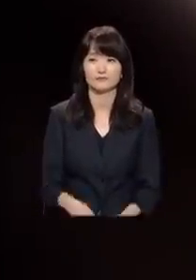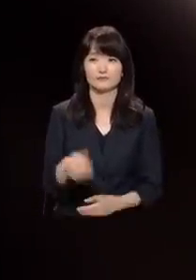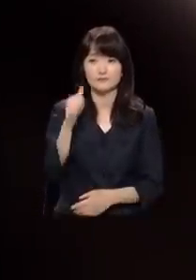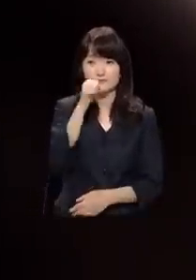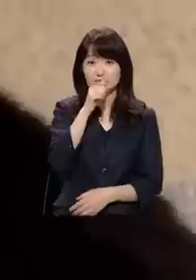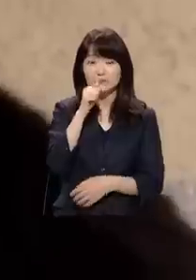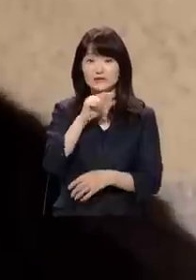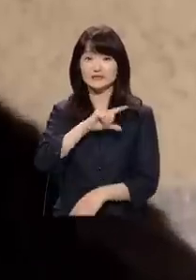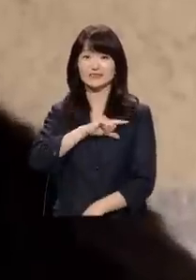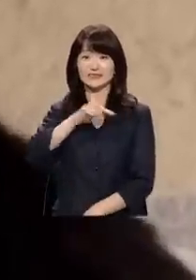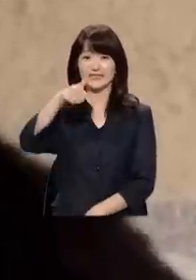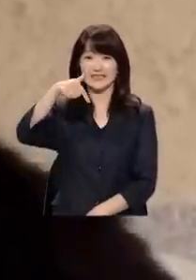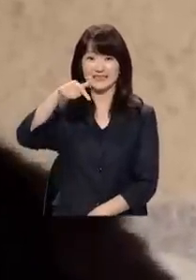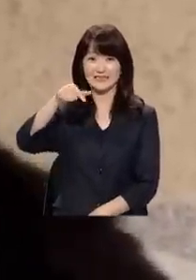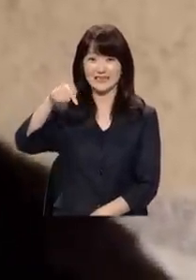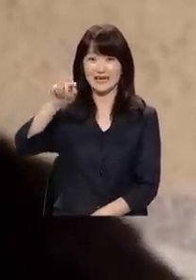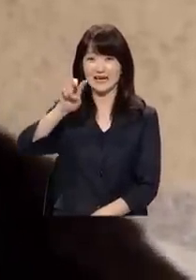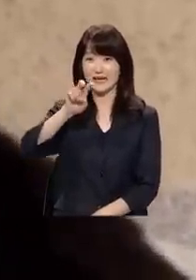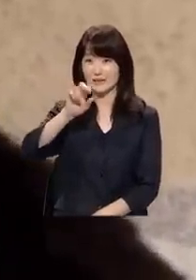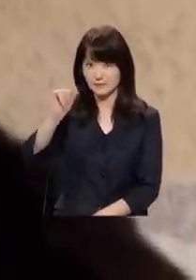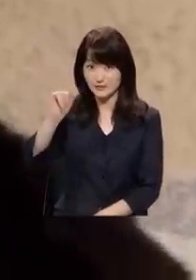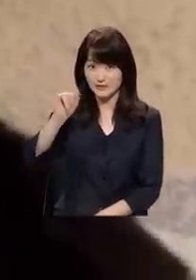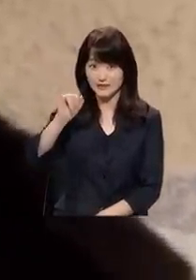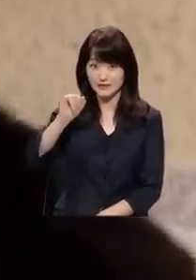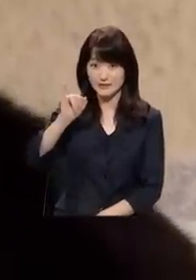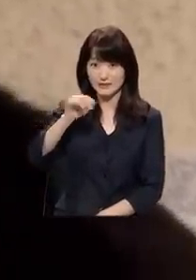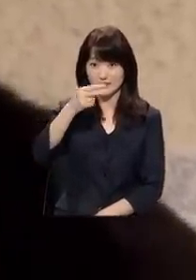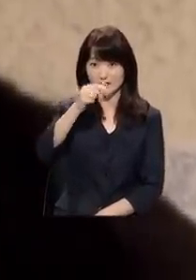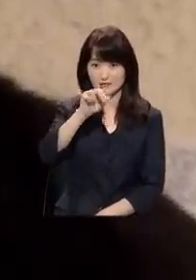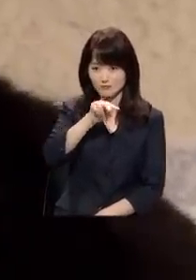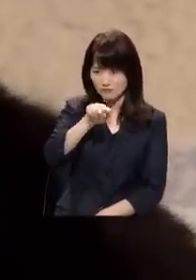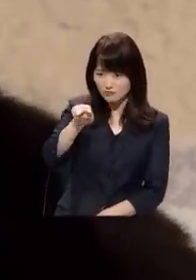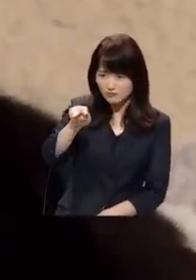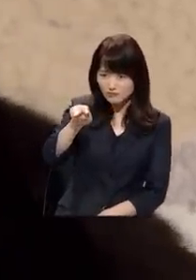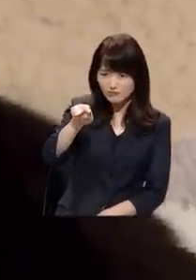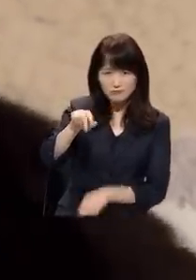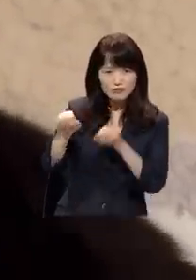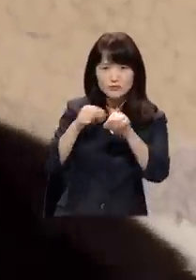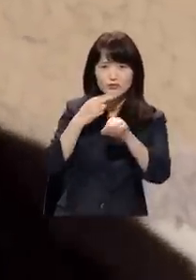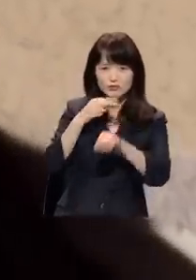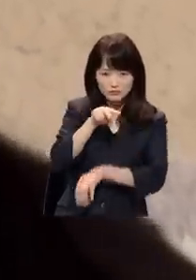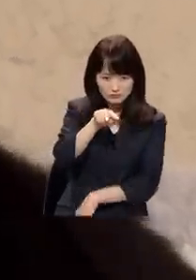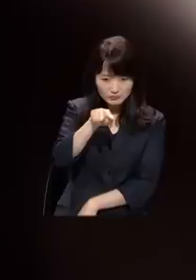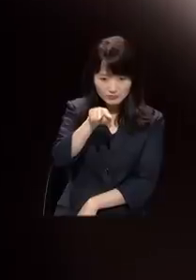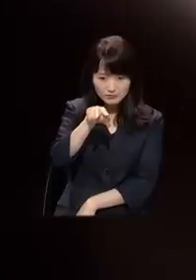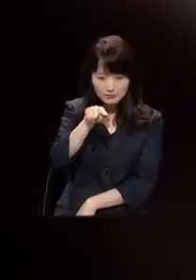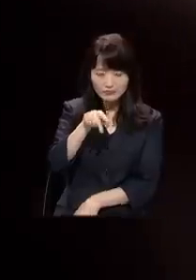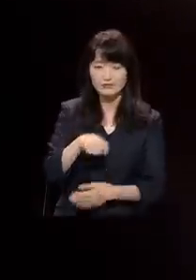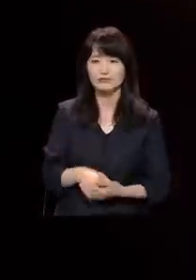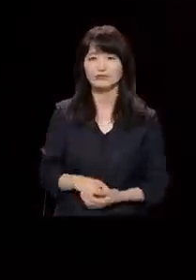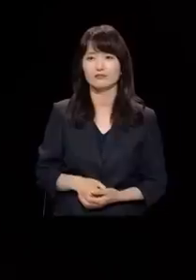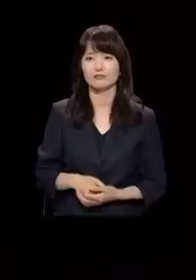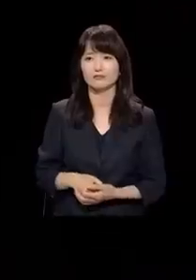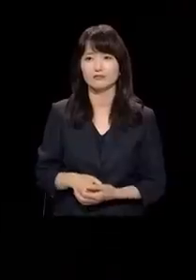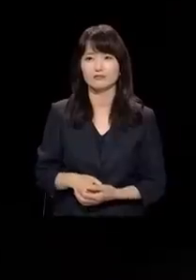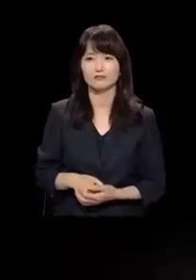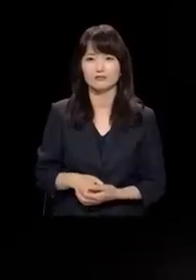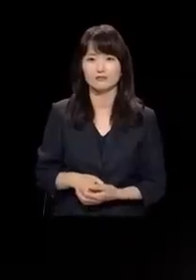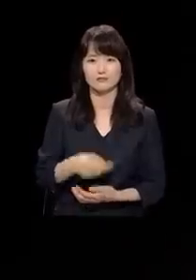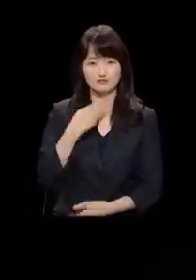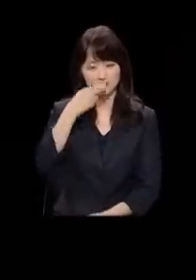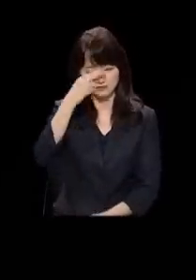녀석 이름 까미입니다 정말 사건 반장 나올 때 조금의 미동도 없이 저렇게 영상을 본대요 보십시오 만취 상태로